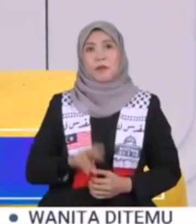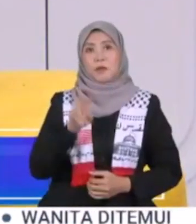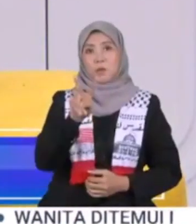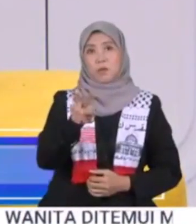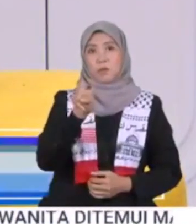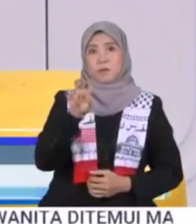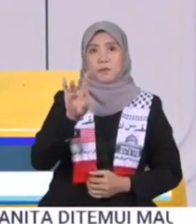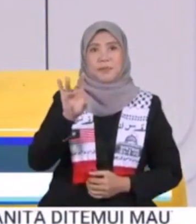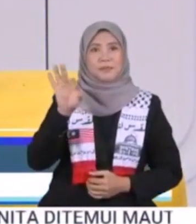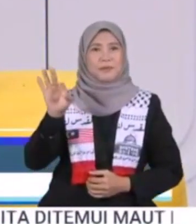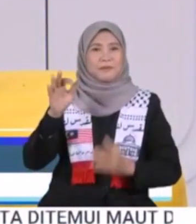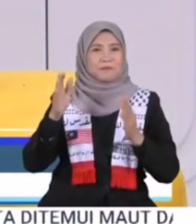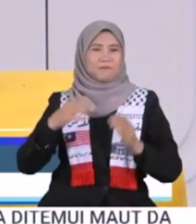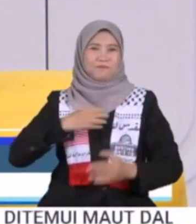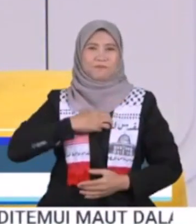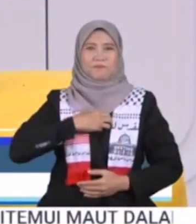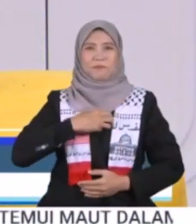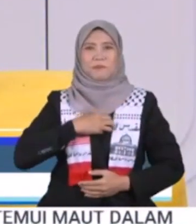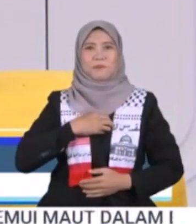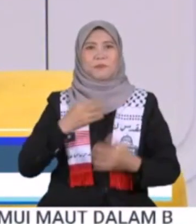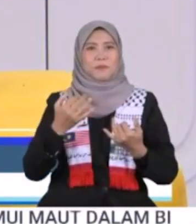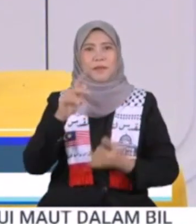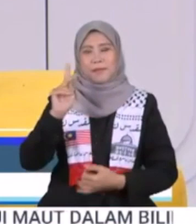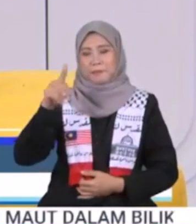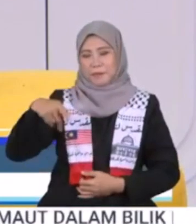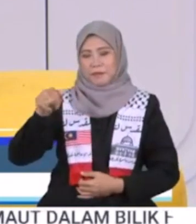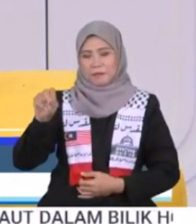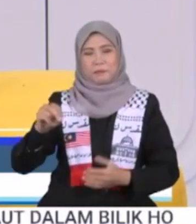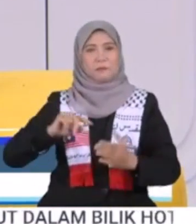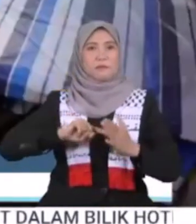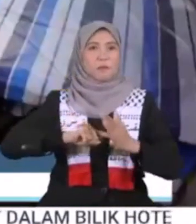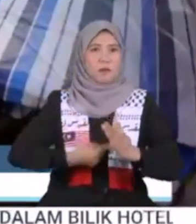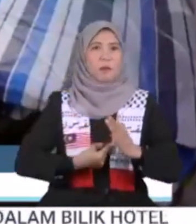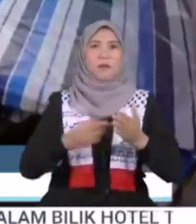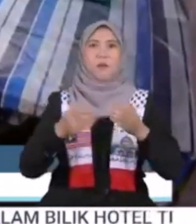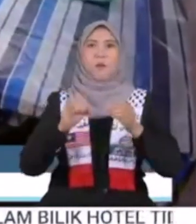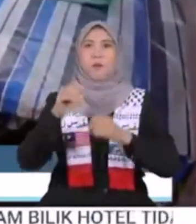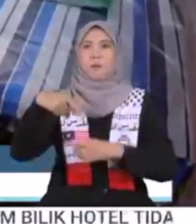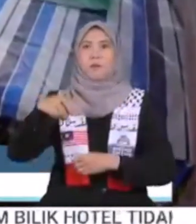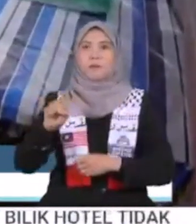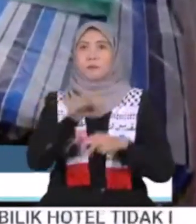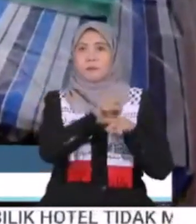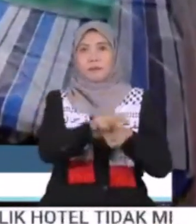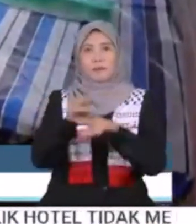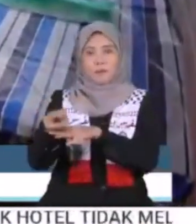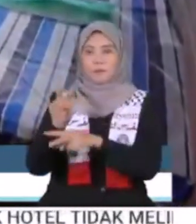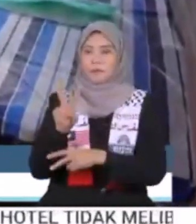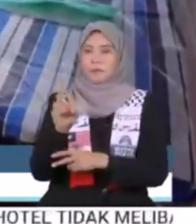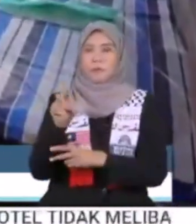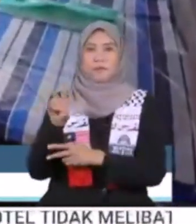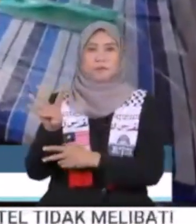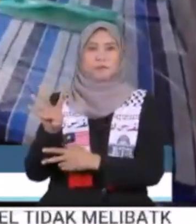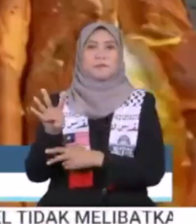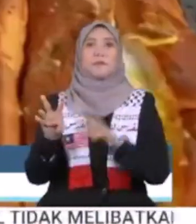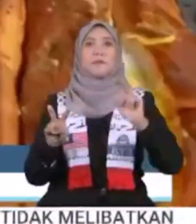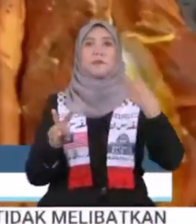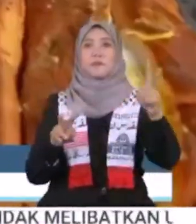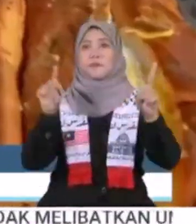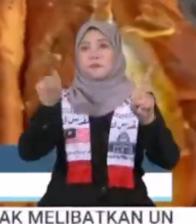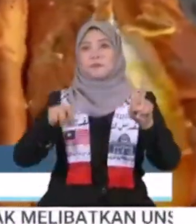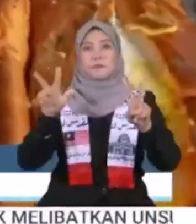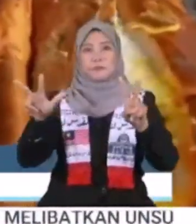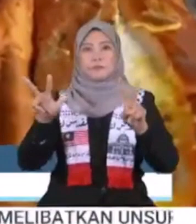289 aduan diterima sejak kpdn lancar Ops pantau 2024 di seluruh negara sejak 12 Mac lepas